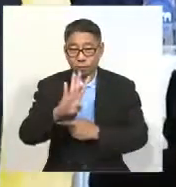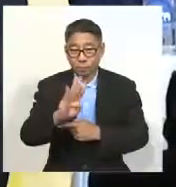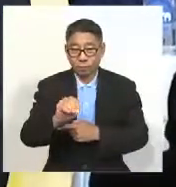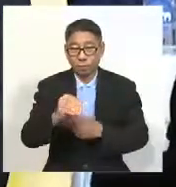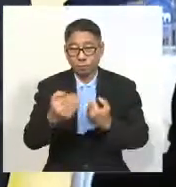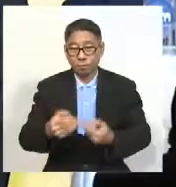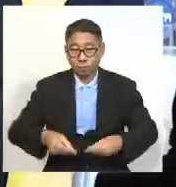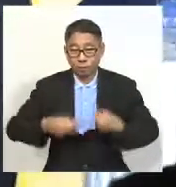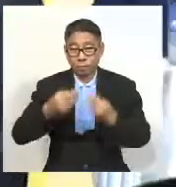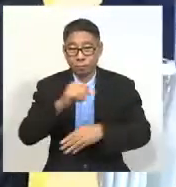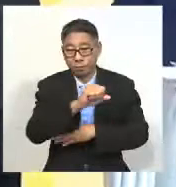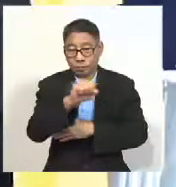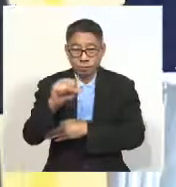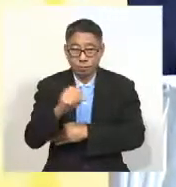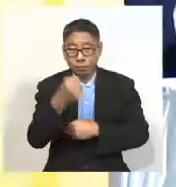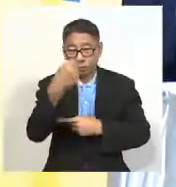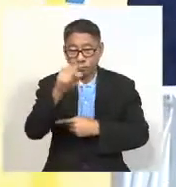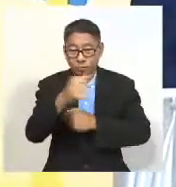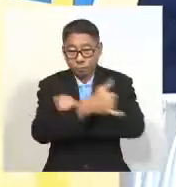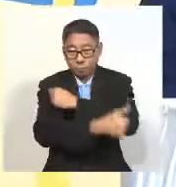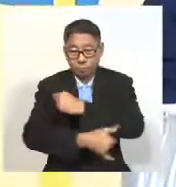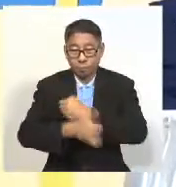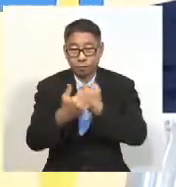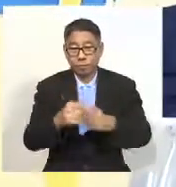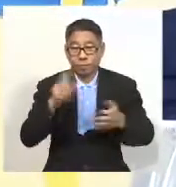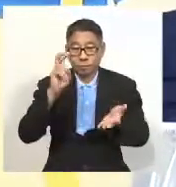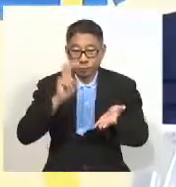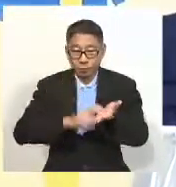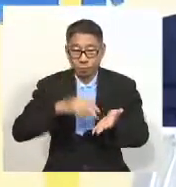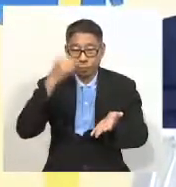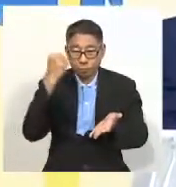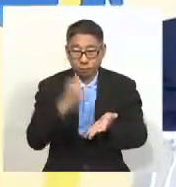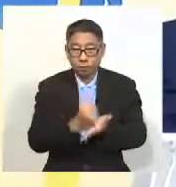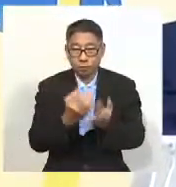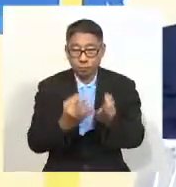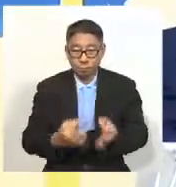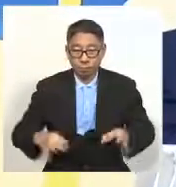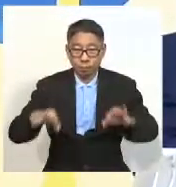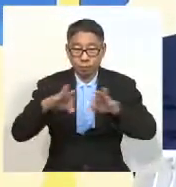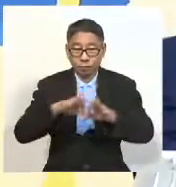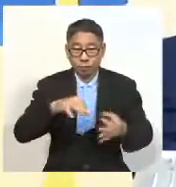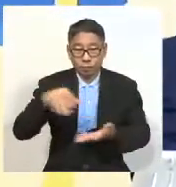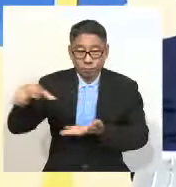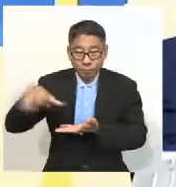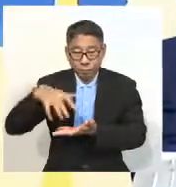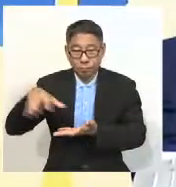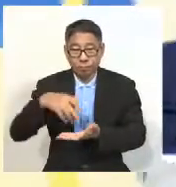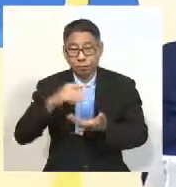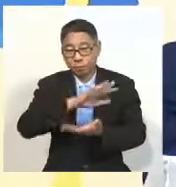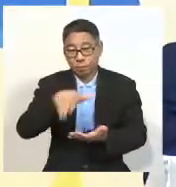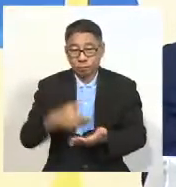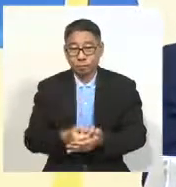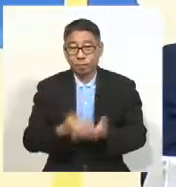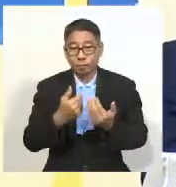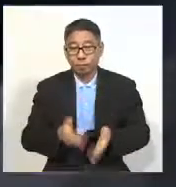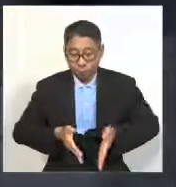เพื่อให้รัฐสภา10ประเทศสมาชิกรับรองมติที่สำคัญในรายงานของคณะกรรมาธิการต่างๆนำ